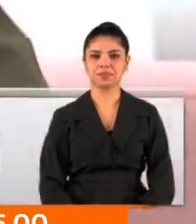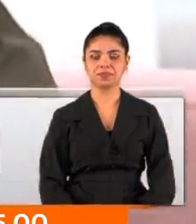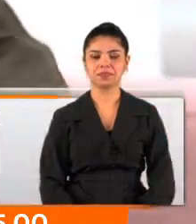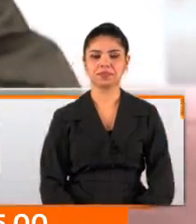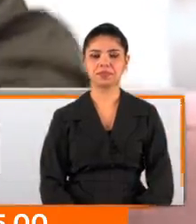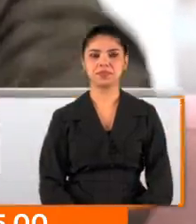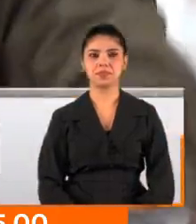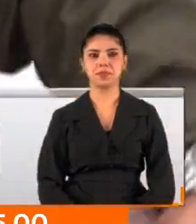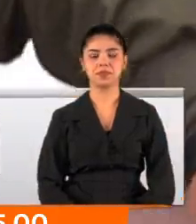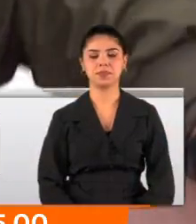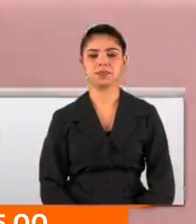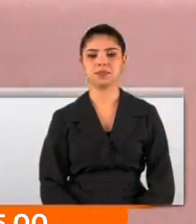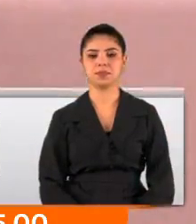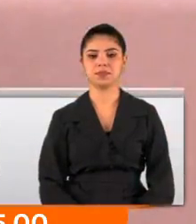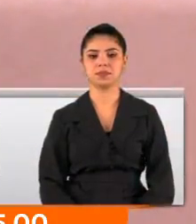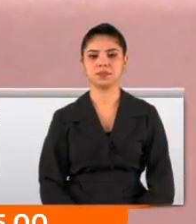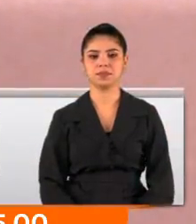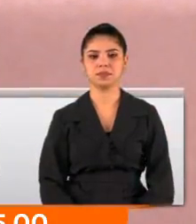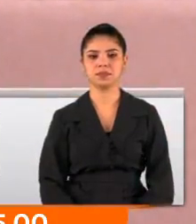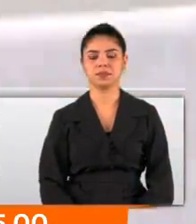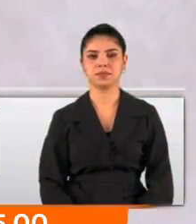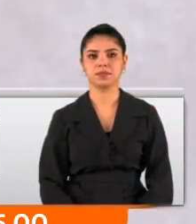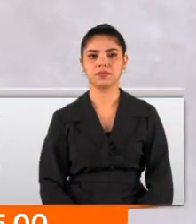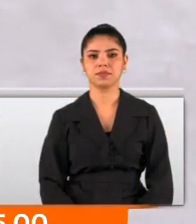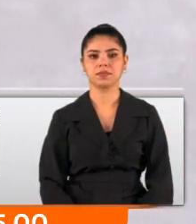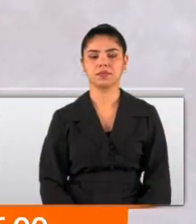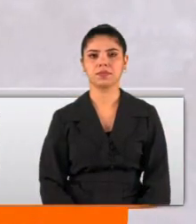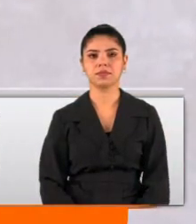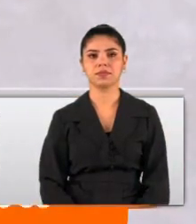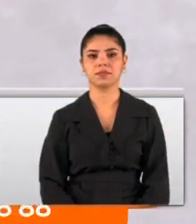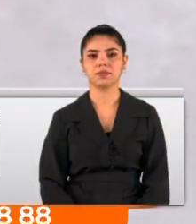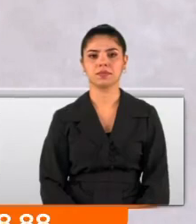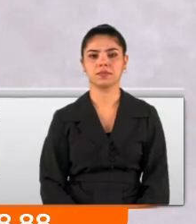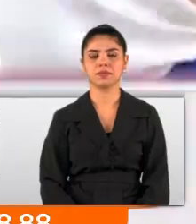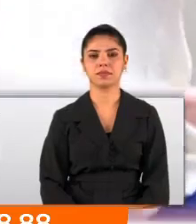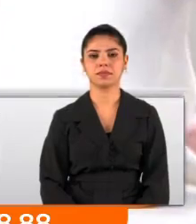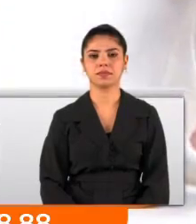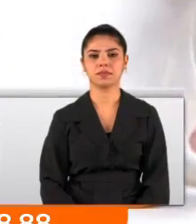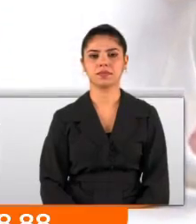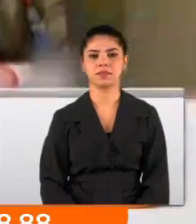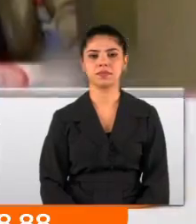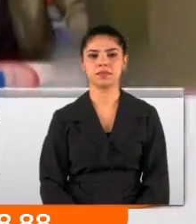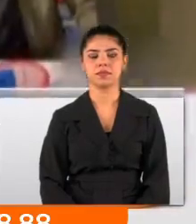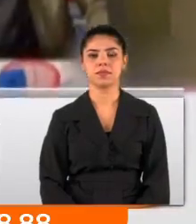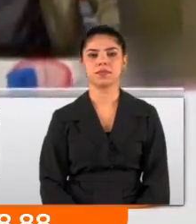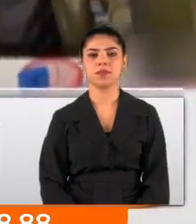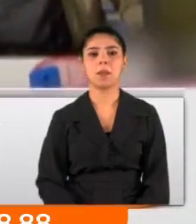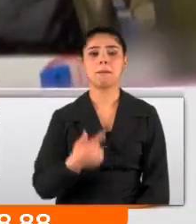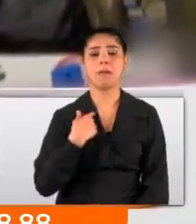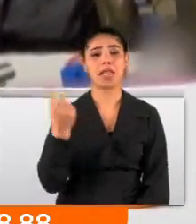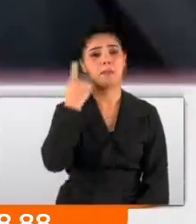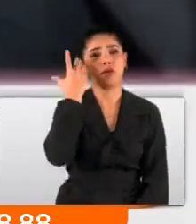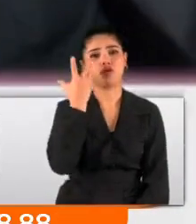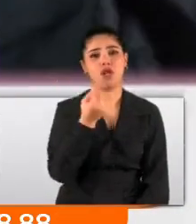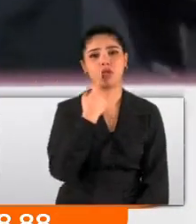Fenomen Muzaffer amca. Takdir ilahi. Tek gelse de boşanmaya geldim. İçiniz biraz sızlıyor mu? Hiç sızlamıyor. Ben artık fenomenim